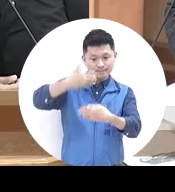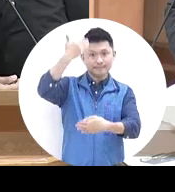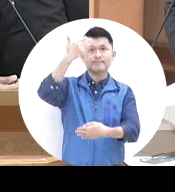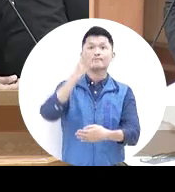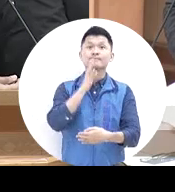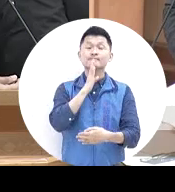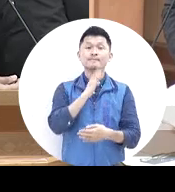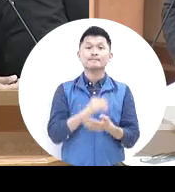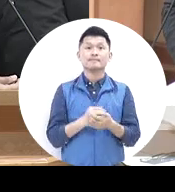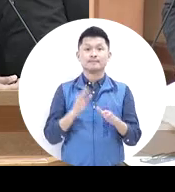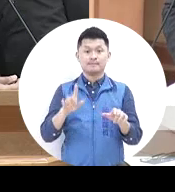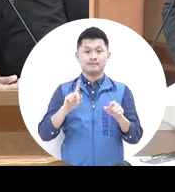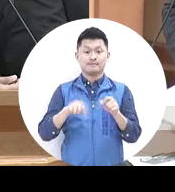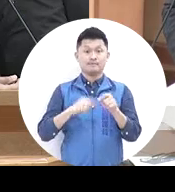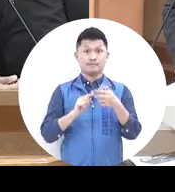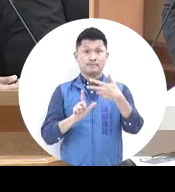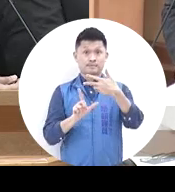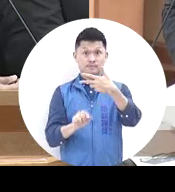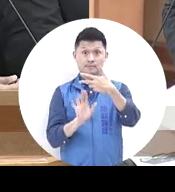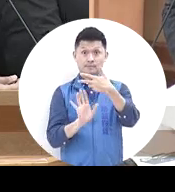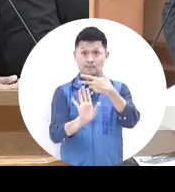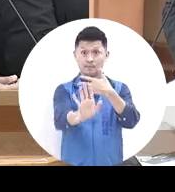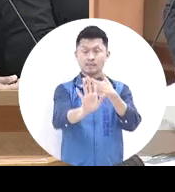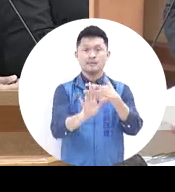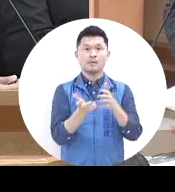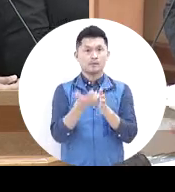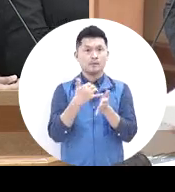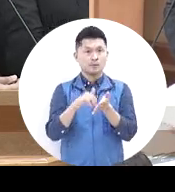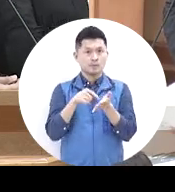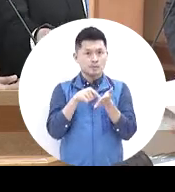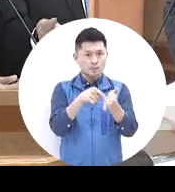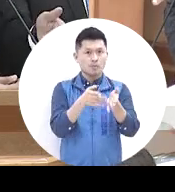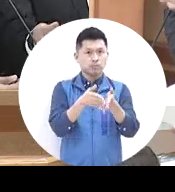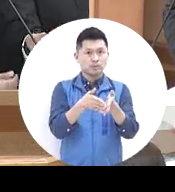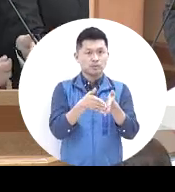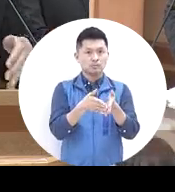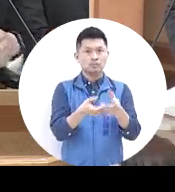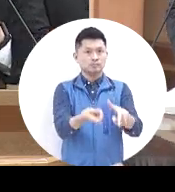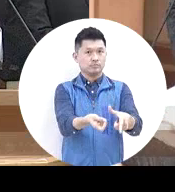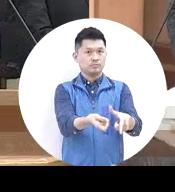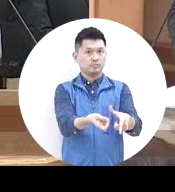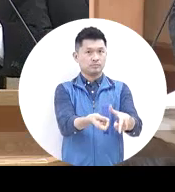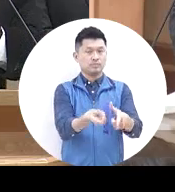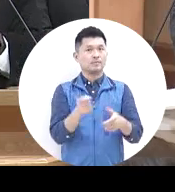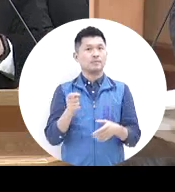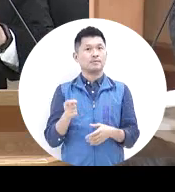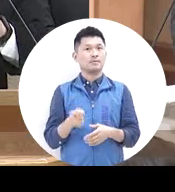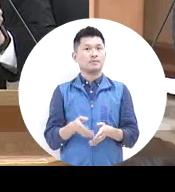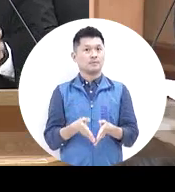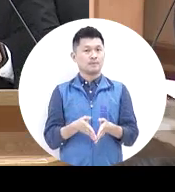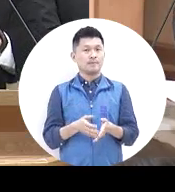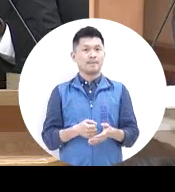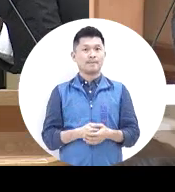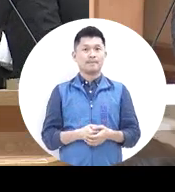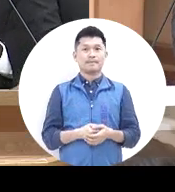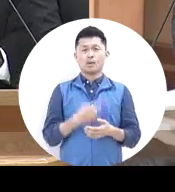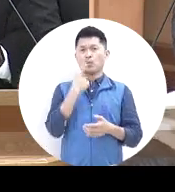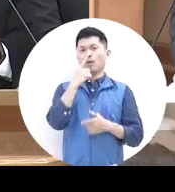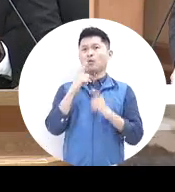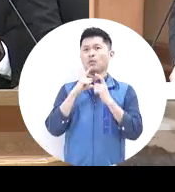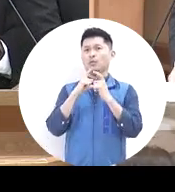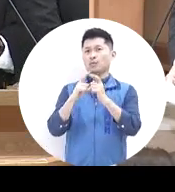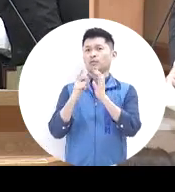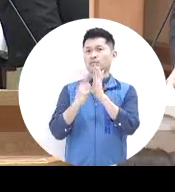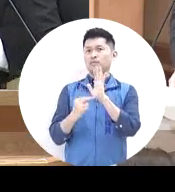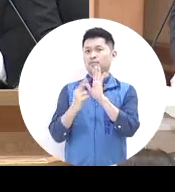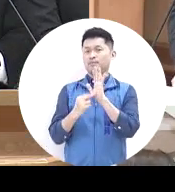年这个要编列预算，所以大家一定要看到，明年才会 落实嘛。所以我现在我说我要现在正式跟议员报告